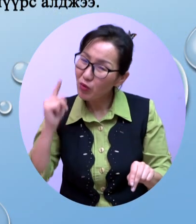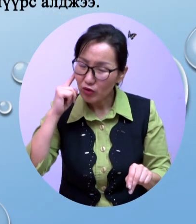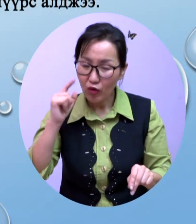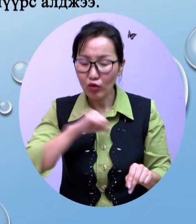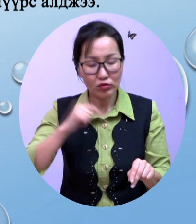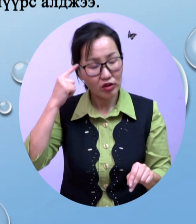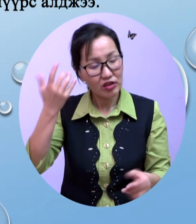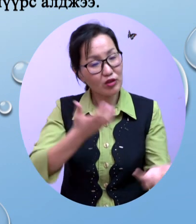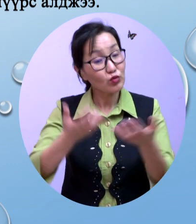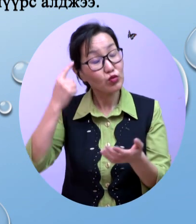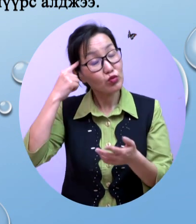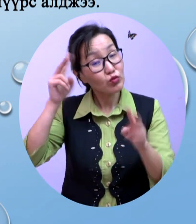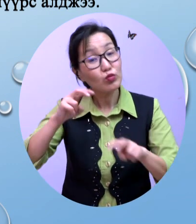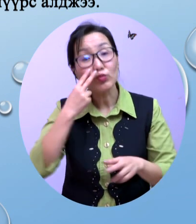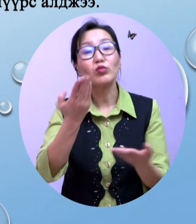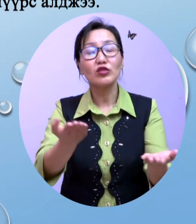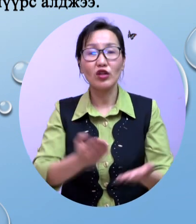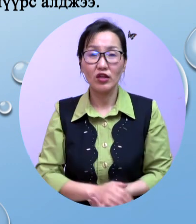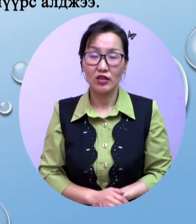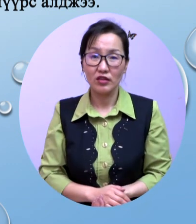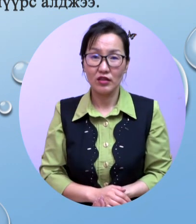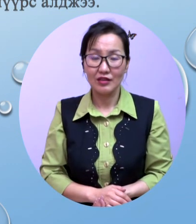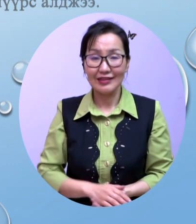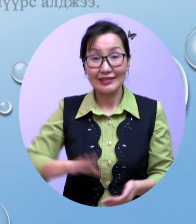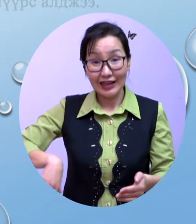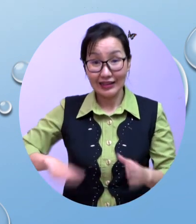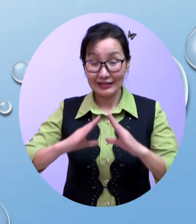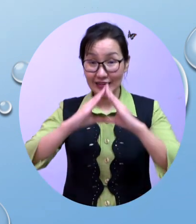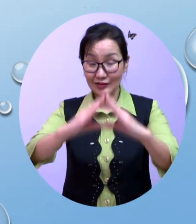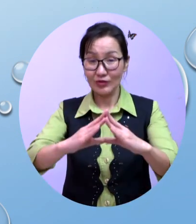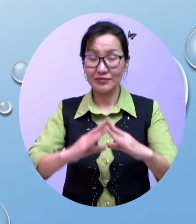бодоорой. За, дараагийн даалгавар.